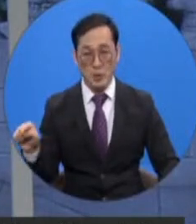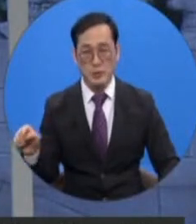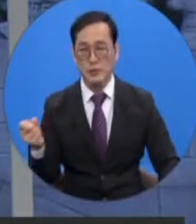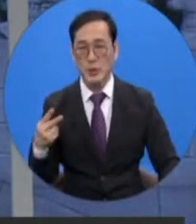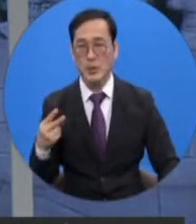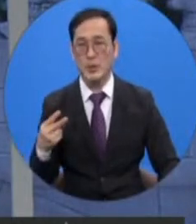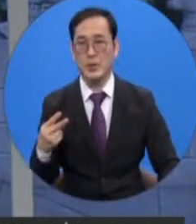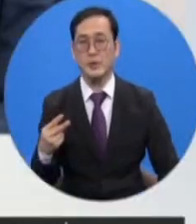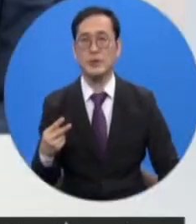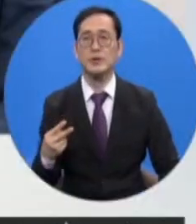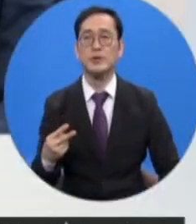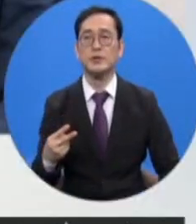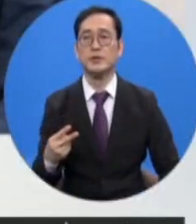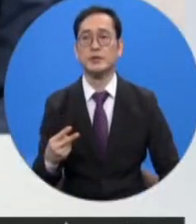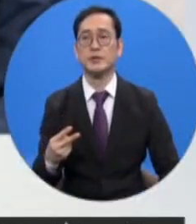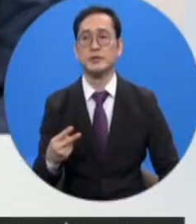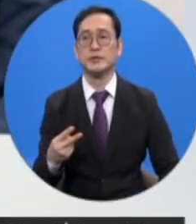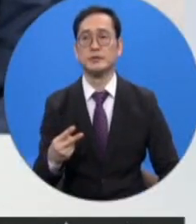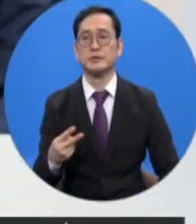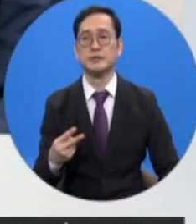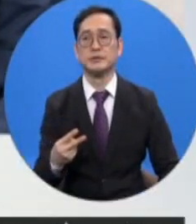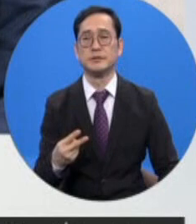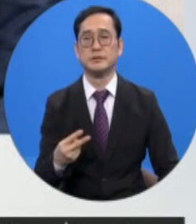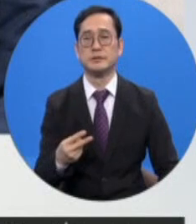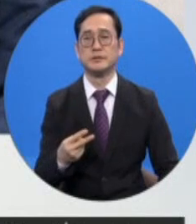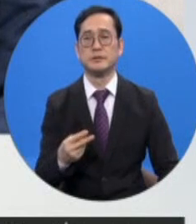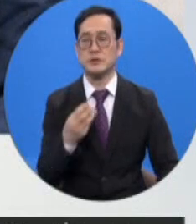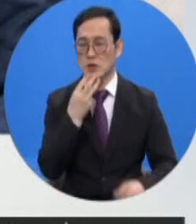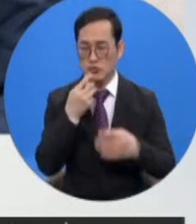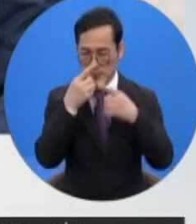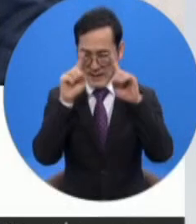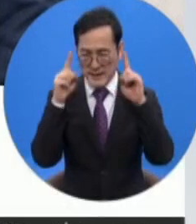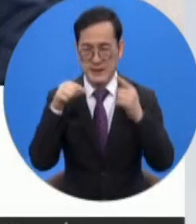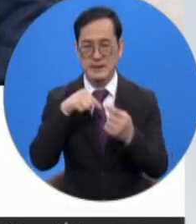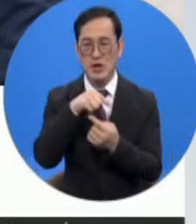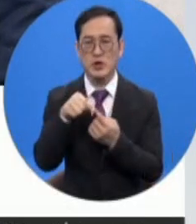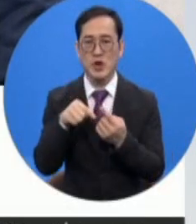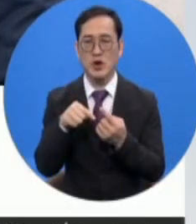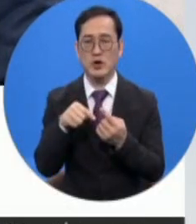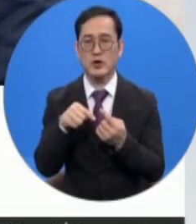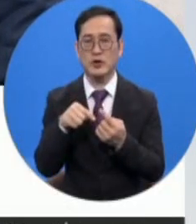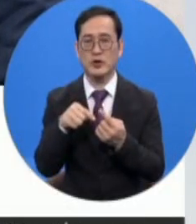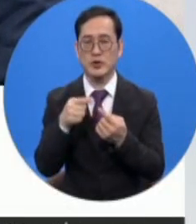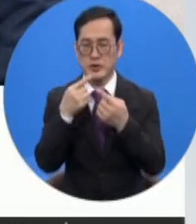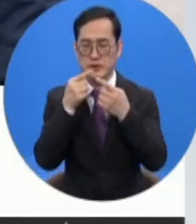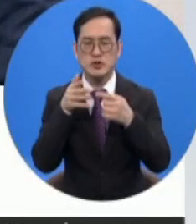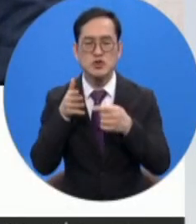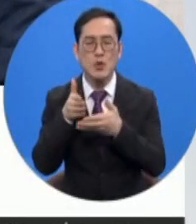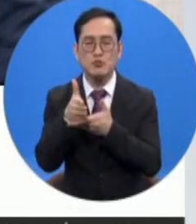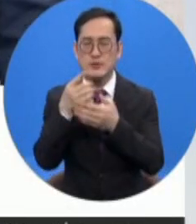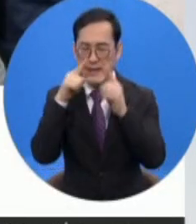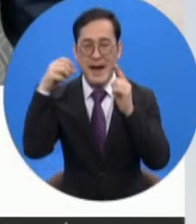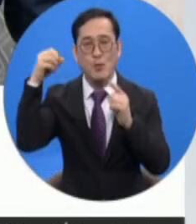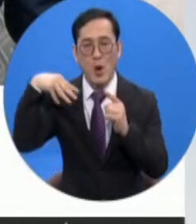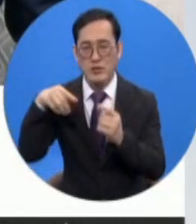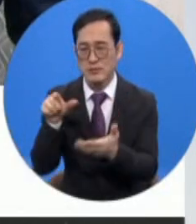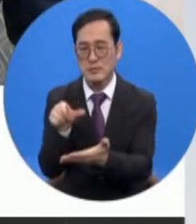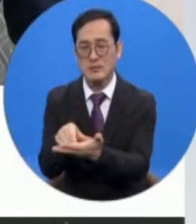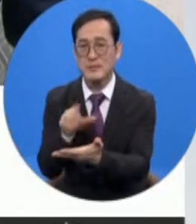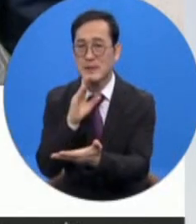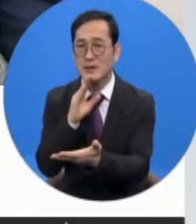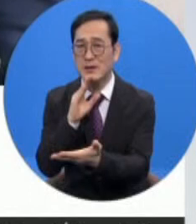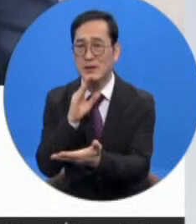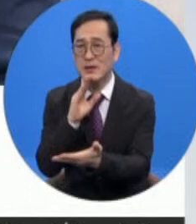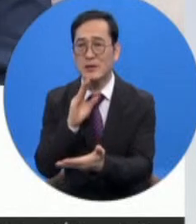중에 예컨대 서울대학교의 경영 전문대학원을 나왔는데 서울대 일반